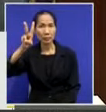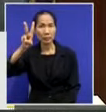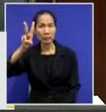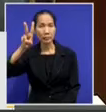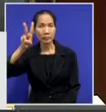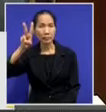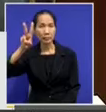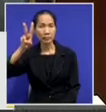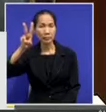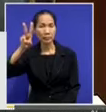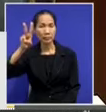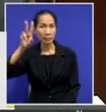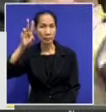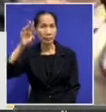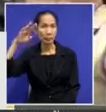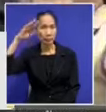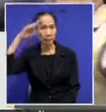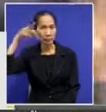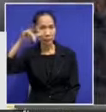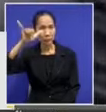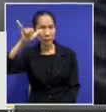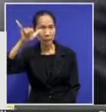วีระเมธีกุล ท่านประยุทธ์ครับ